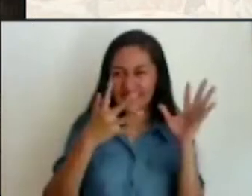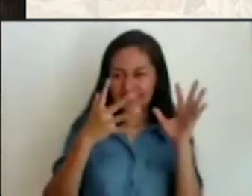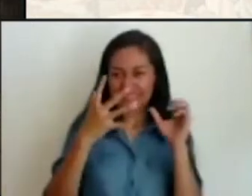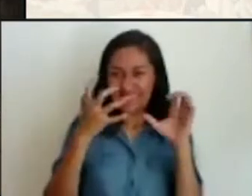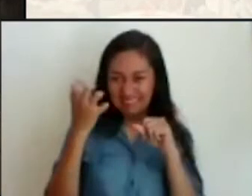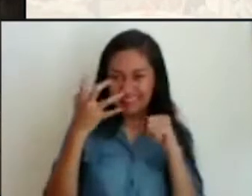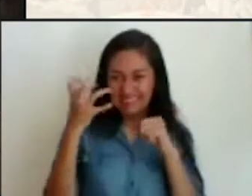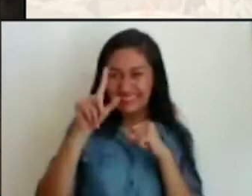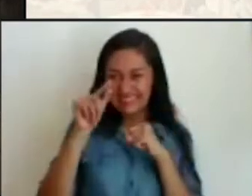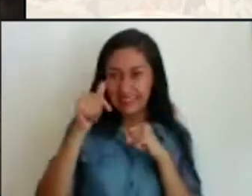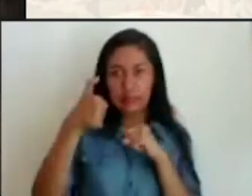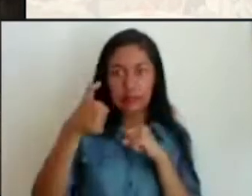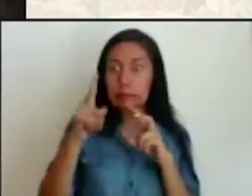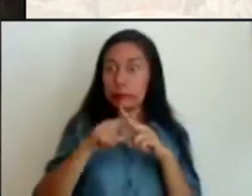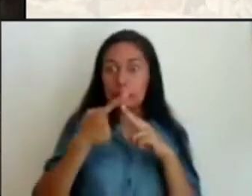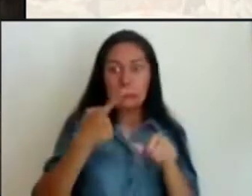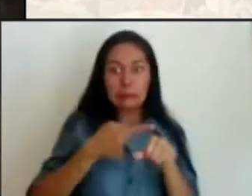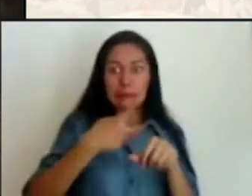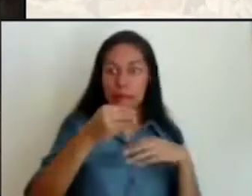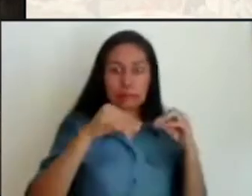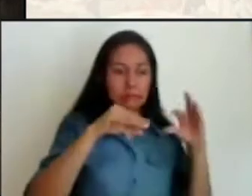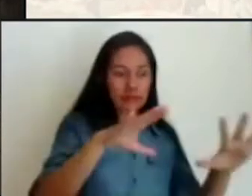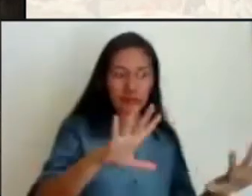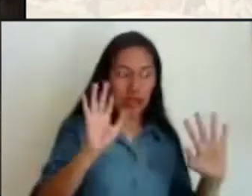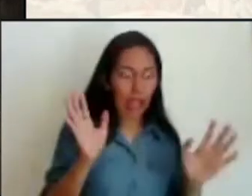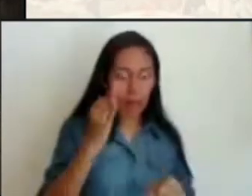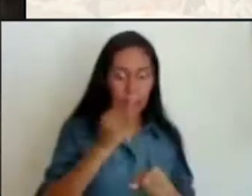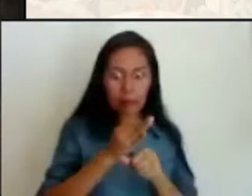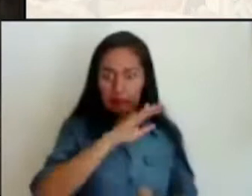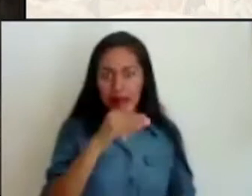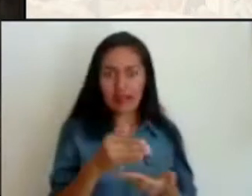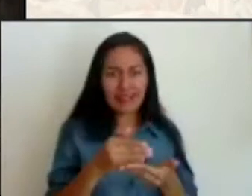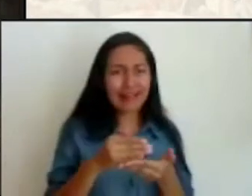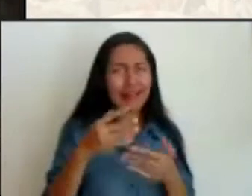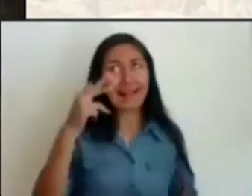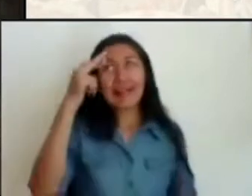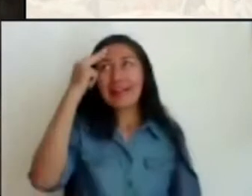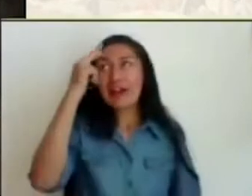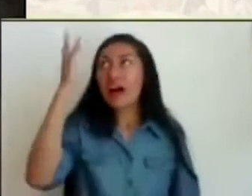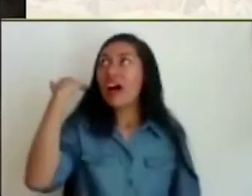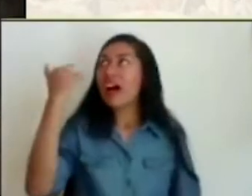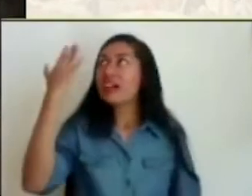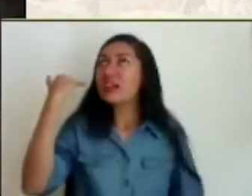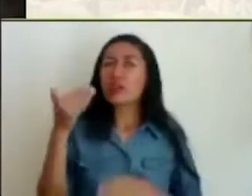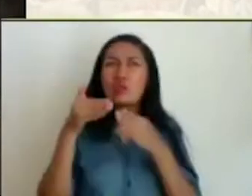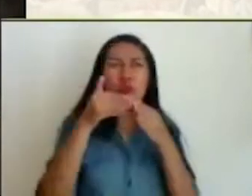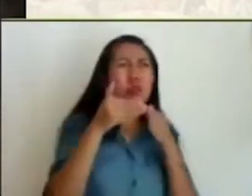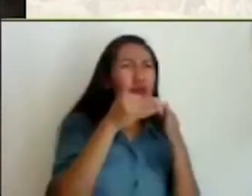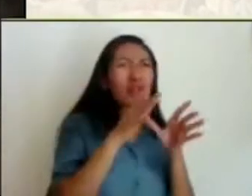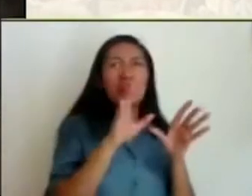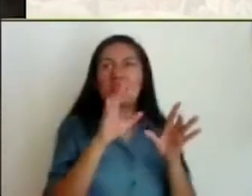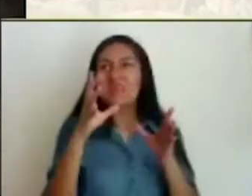la Ocela, y recuerda, como decíamos, las naves triunfadoras en la batalla de Lepanto.